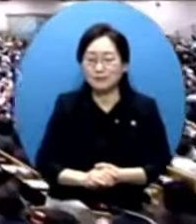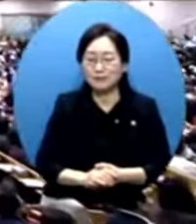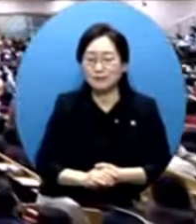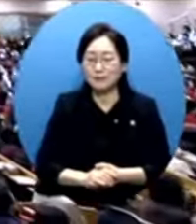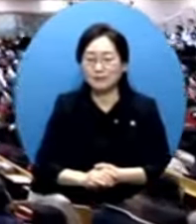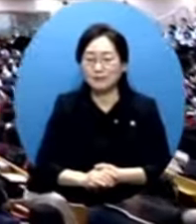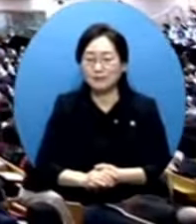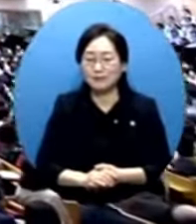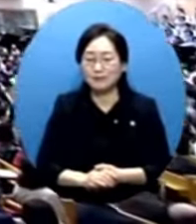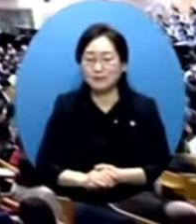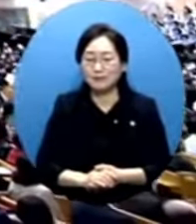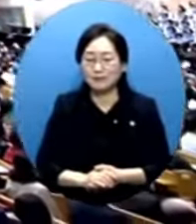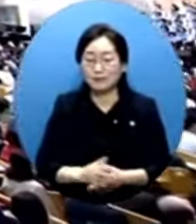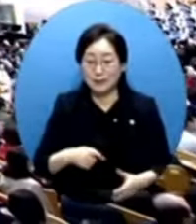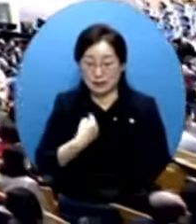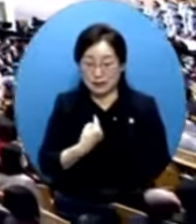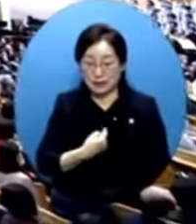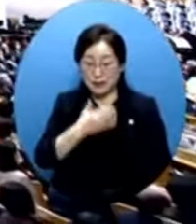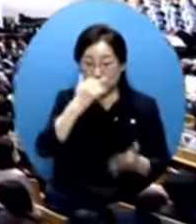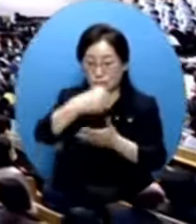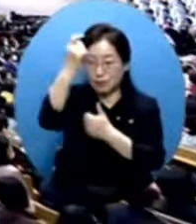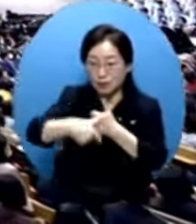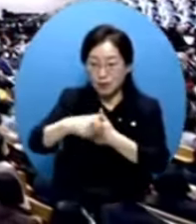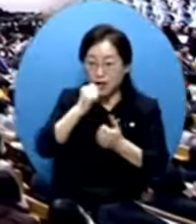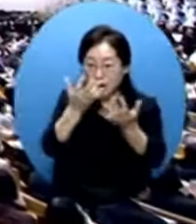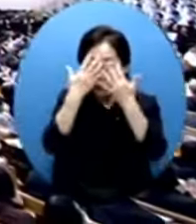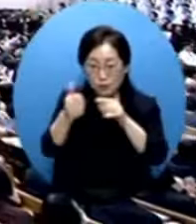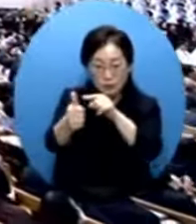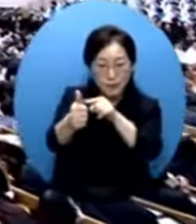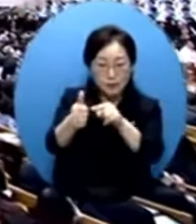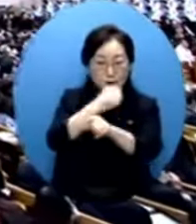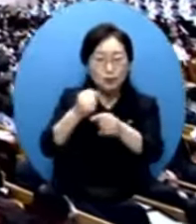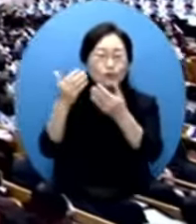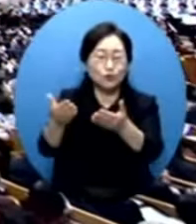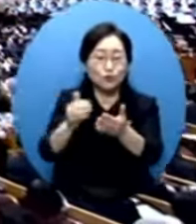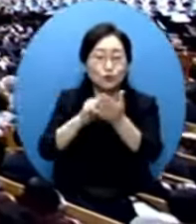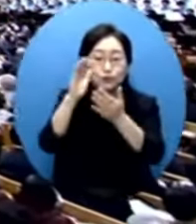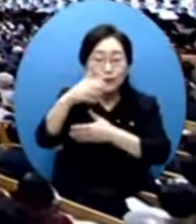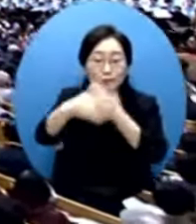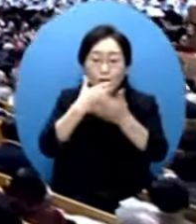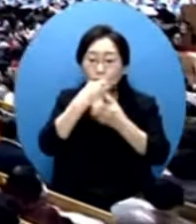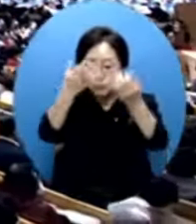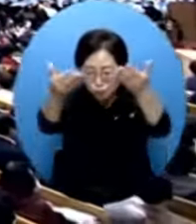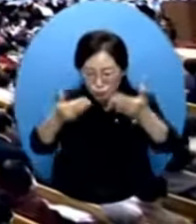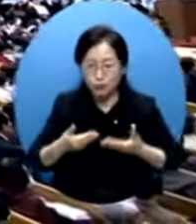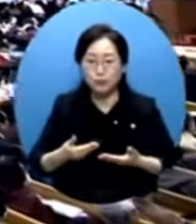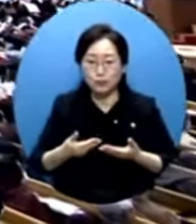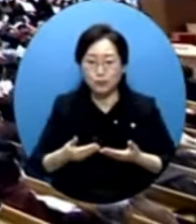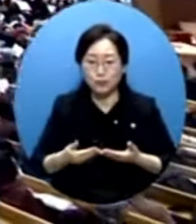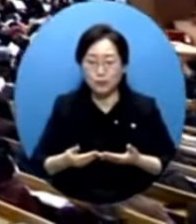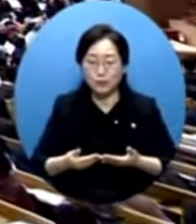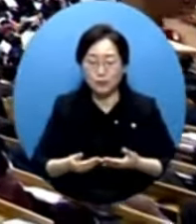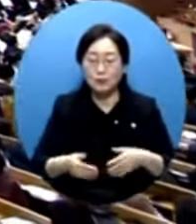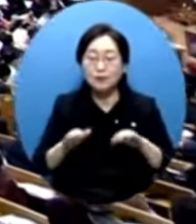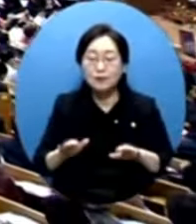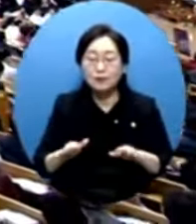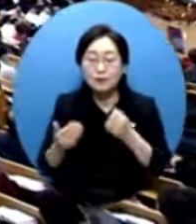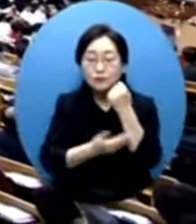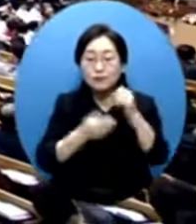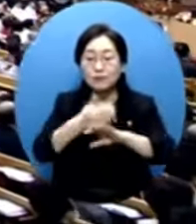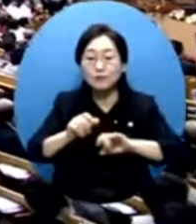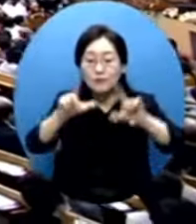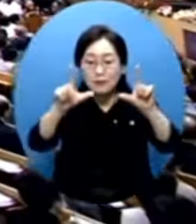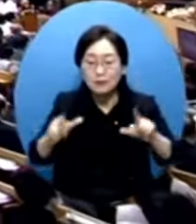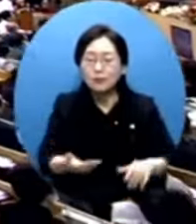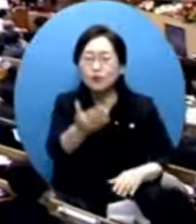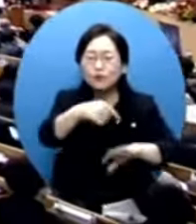할렐루야 자기의 눈명 씌워서 감옥이 집어넣는 사람을 용서하고 나니까 하나님께서 이렇게 축복해 주셨어요 오늘이 주수 감사에 우리가